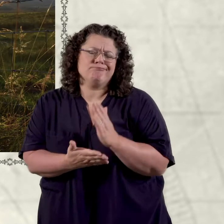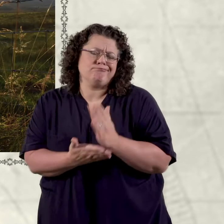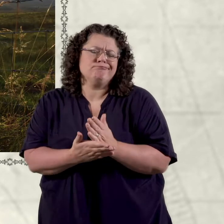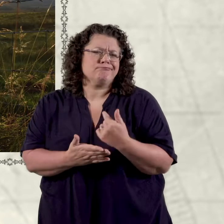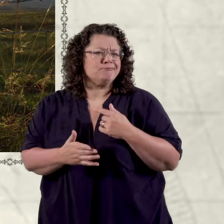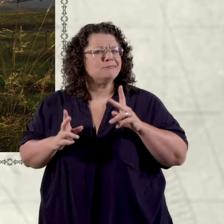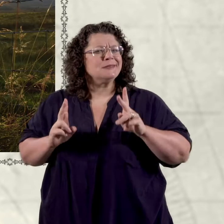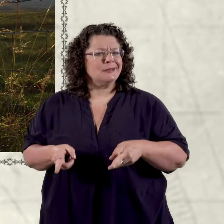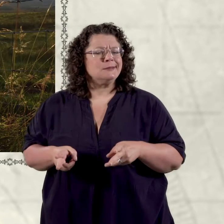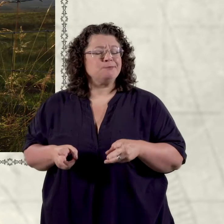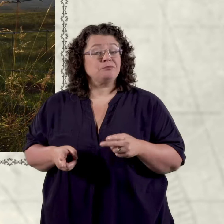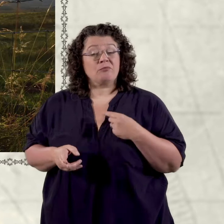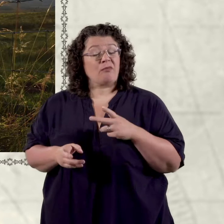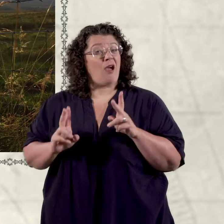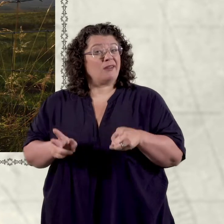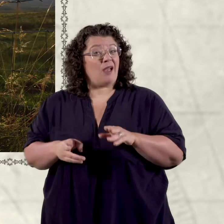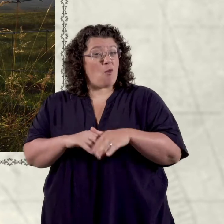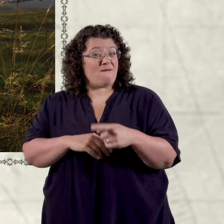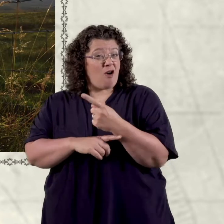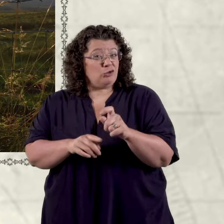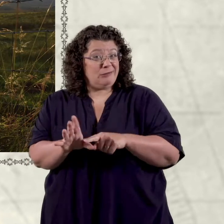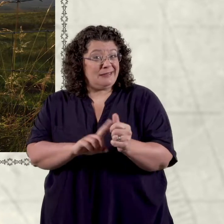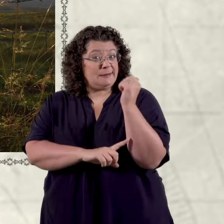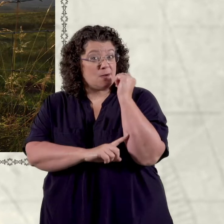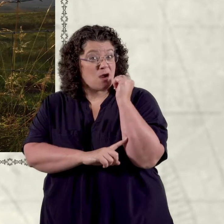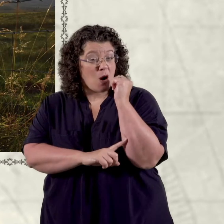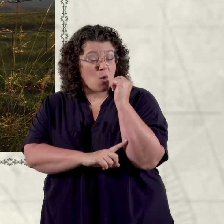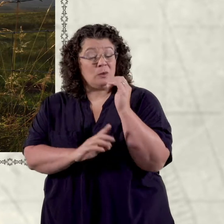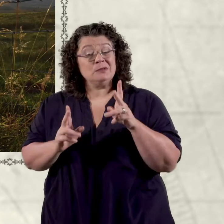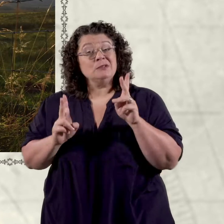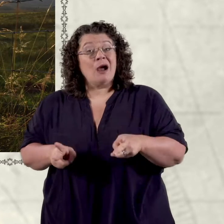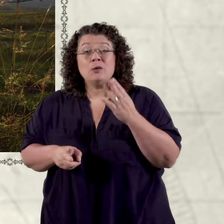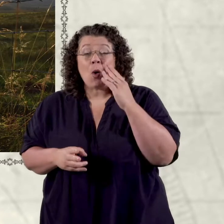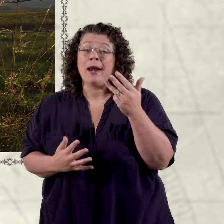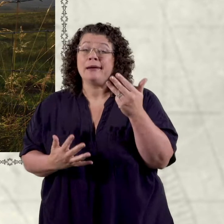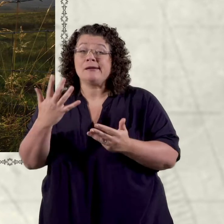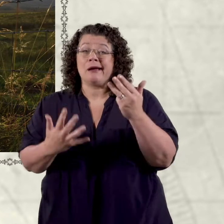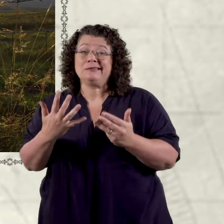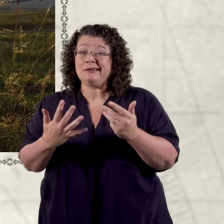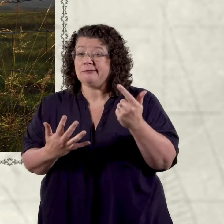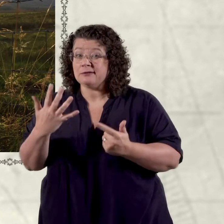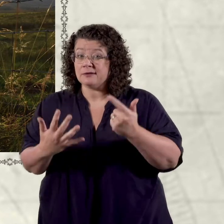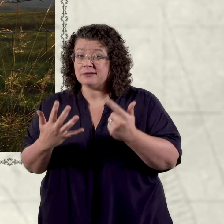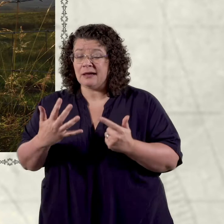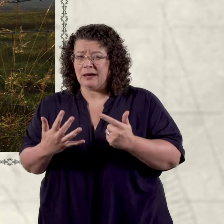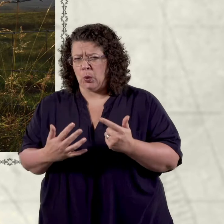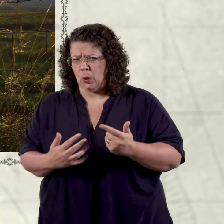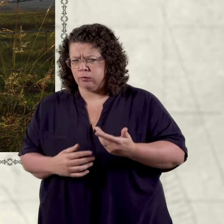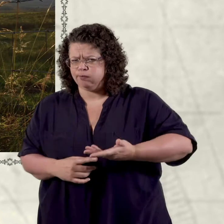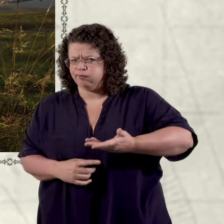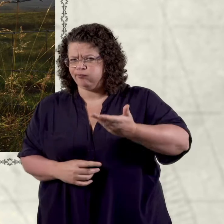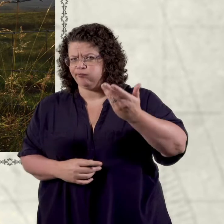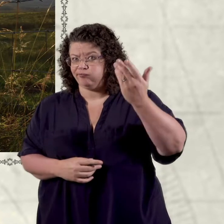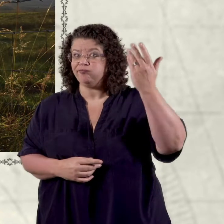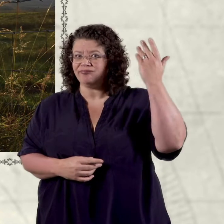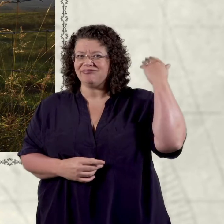do? O wir rwan, dwi wedi marw ers dros ganrif, ers 1917. Mae'n amser